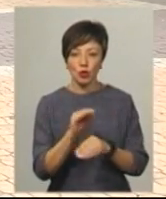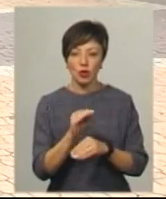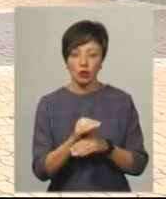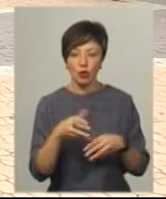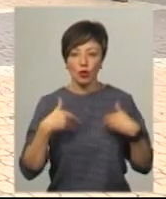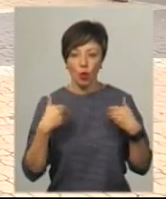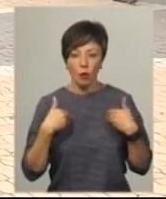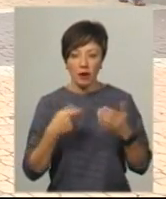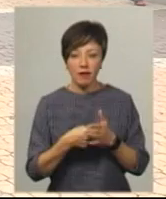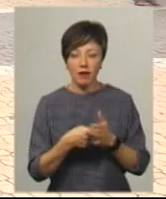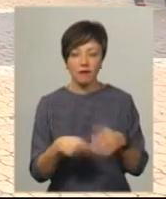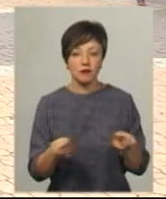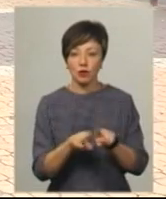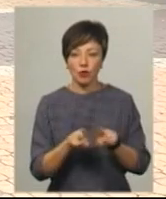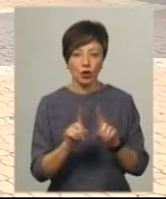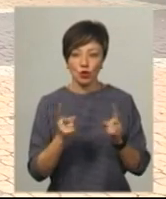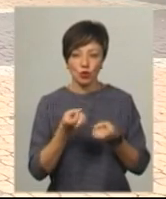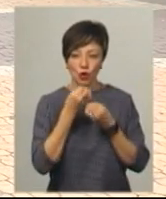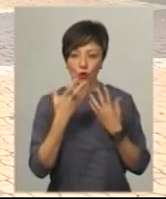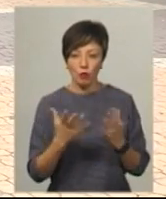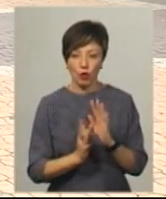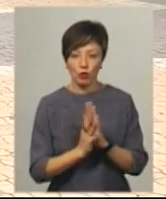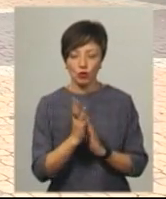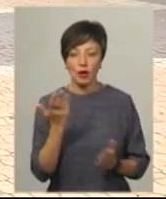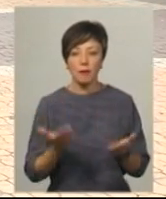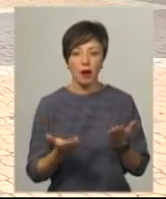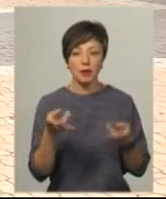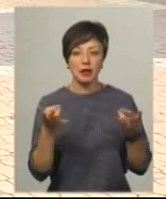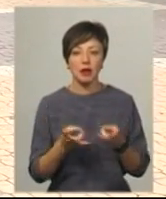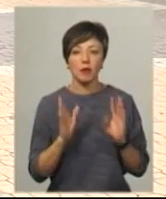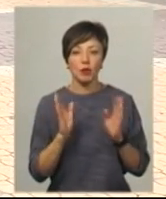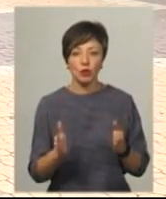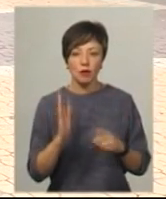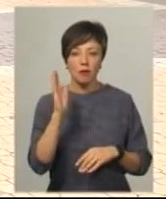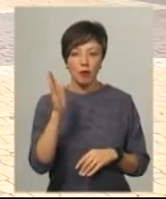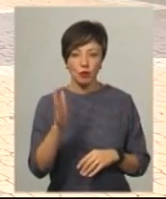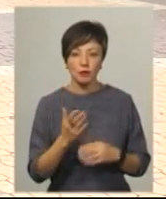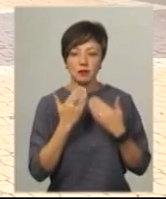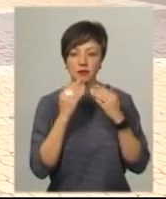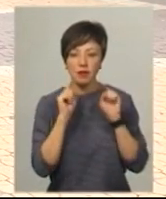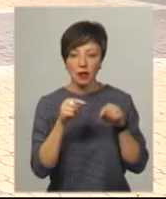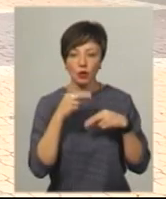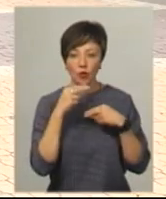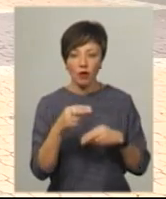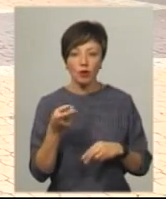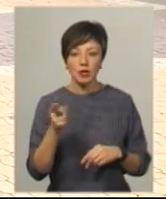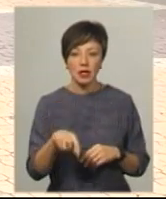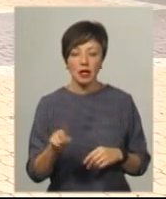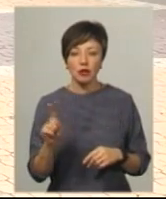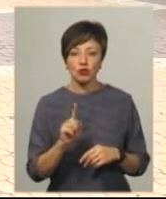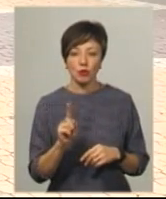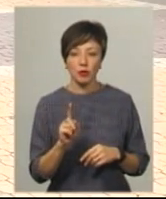якісь добрива, вони не дуже добре проживаються. Мабуть, треба буде вже в майбутньому звертати увагу на те, щоб